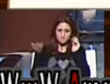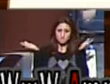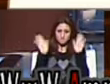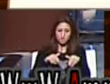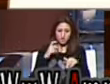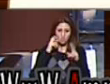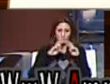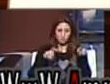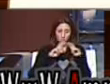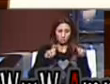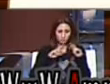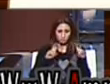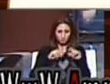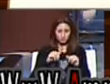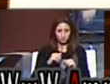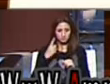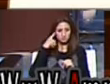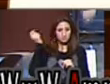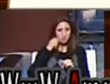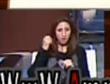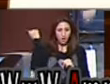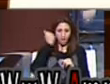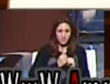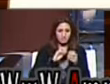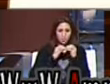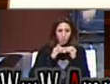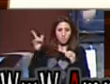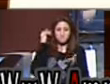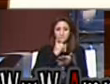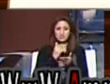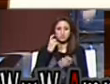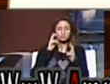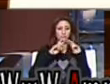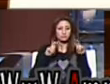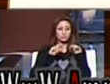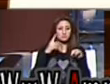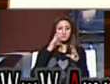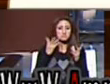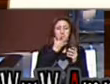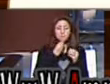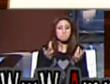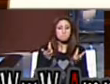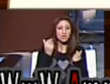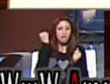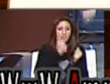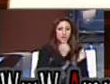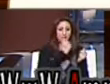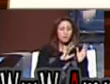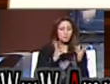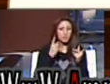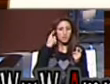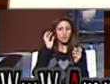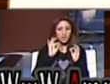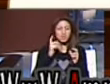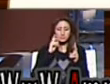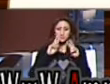موجودين المعنيين بالجرائم القتل على اساس ان هم يتوصلوا الى مرتكب الحادثة. حطينا كل الابعاد